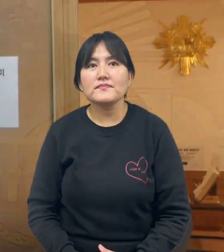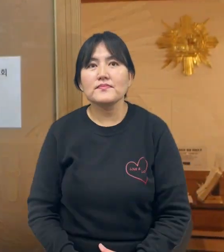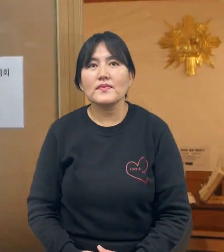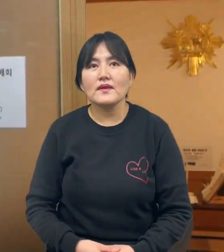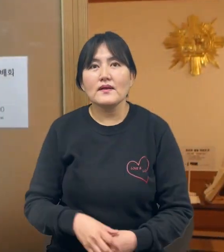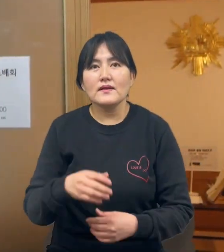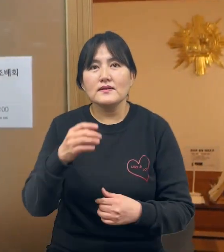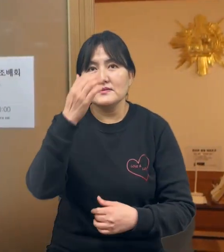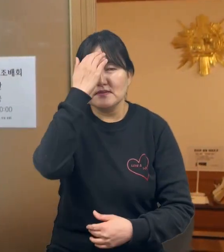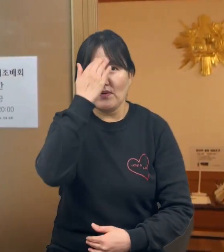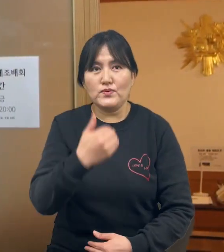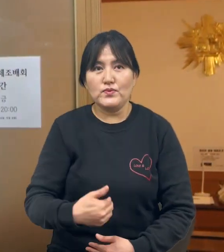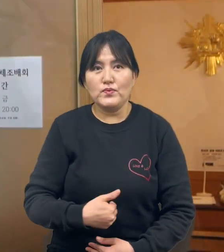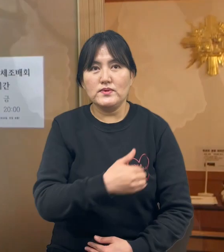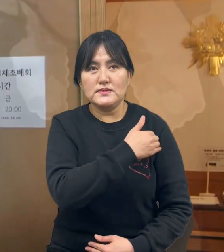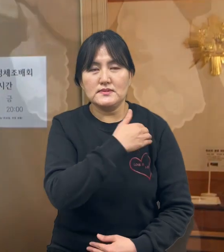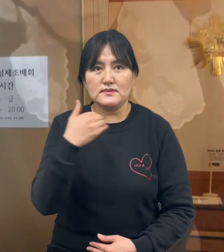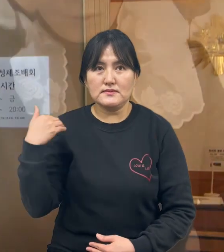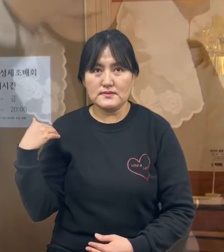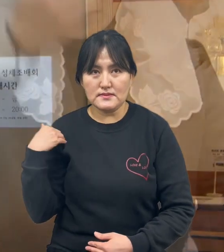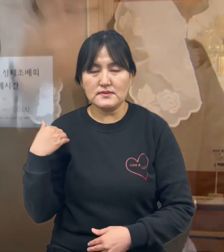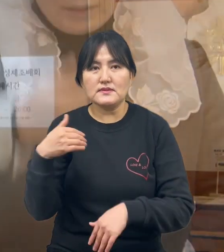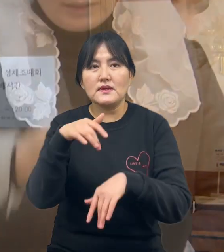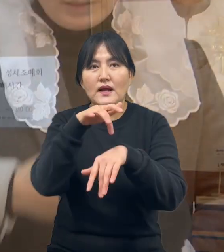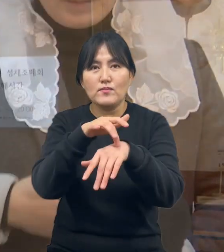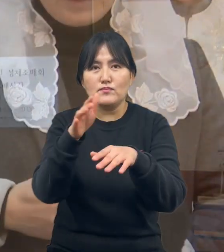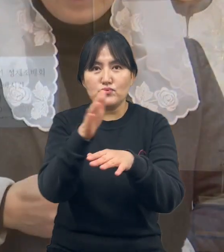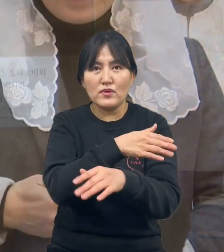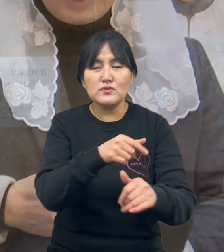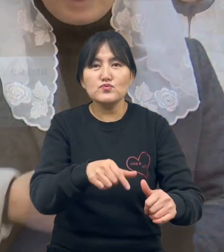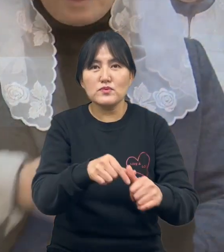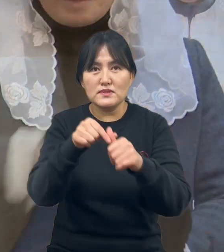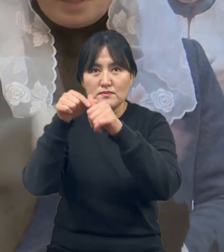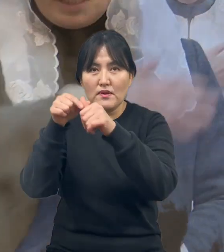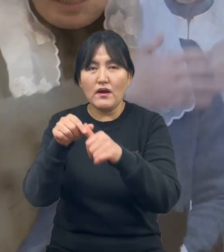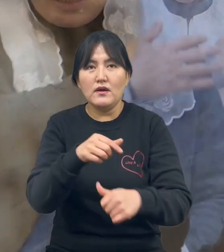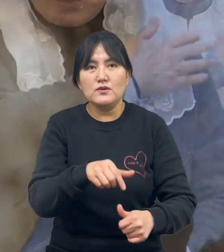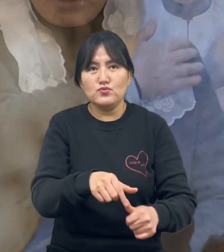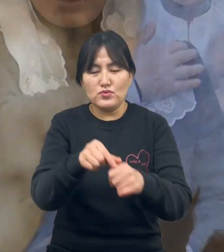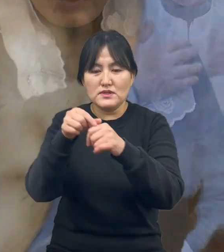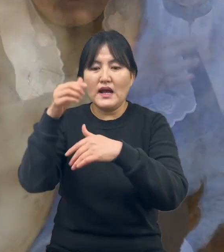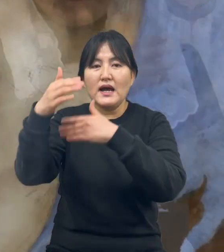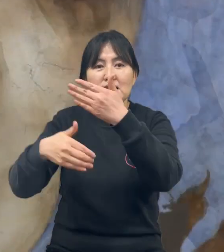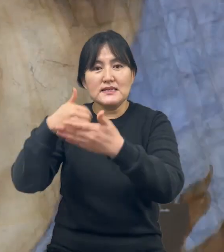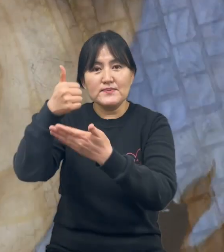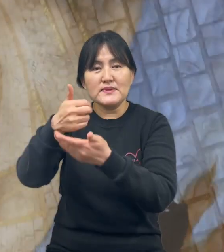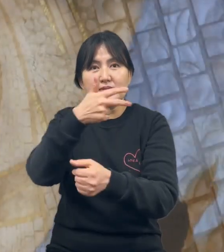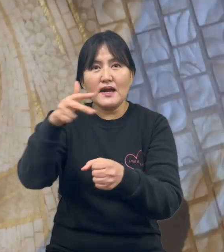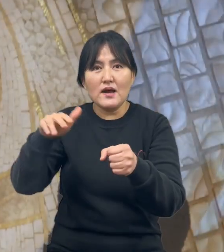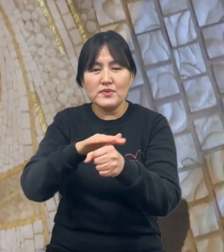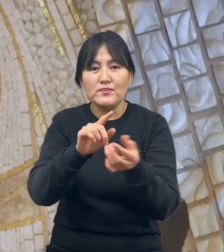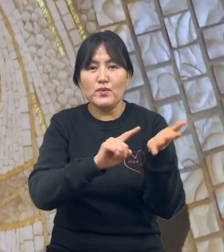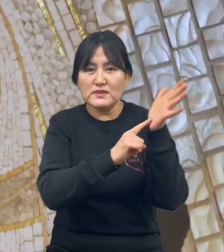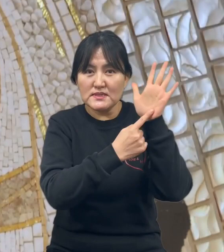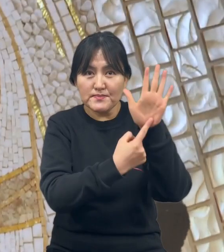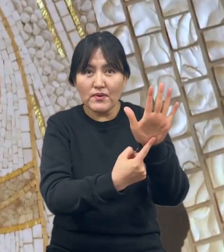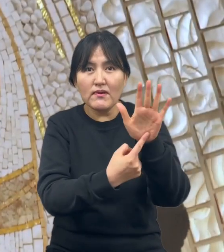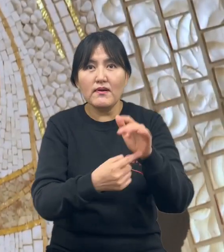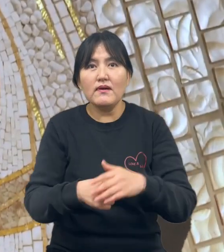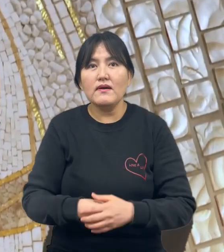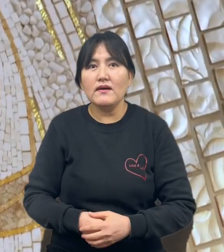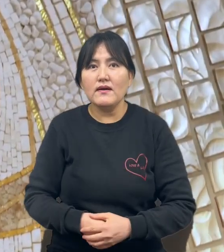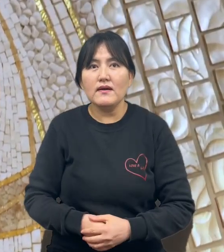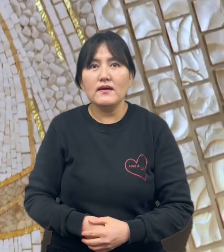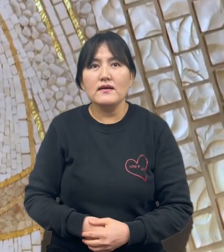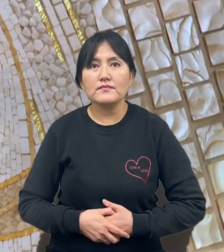이름으로 한다는 뜻입니다. 그래서 성호경은 악마로부터 구해지는 것이면서 구원이자 하느님